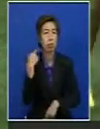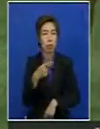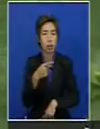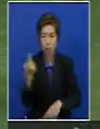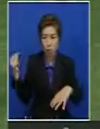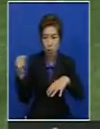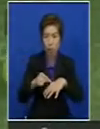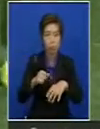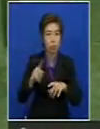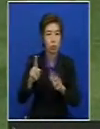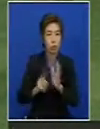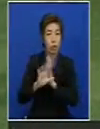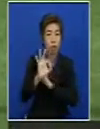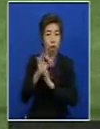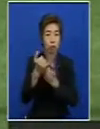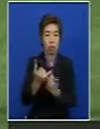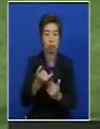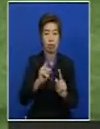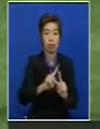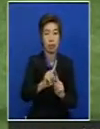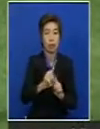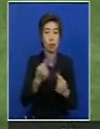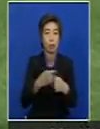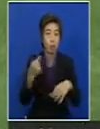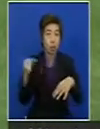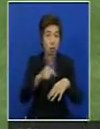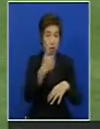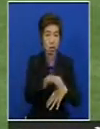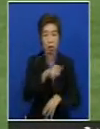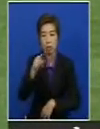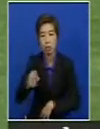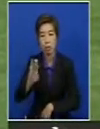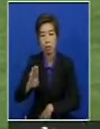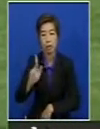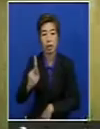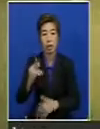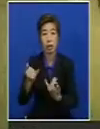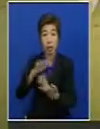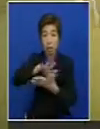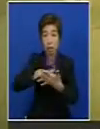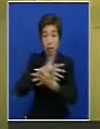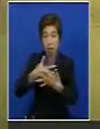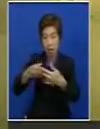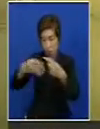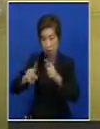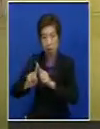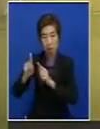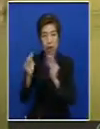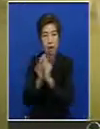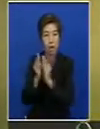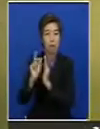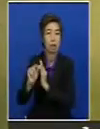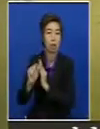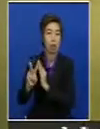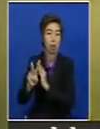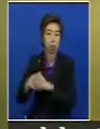ประตูนำโด่งเป็นดาวซัลโวอยู่ในขนาดนี้ฟังทีมเยือนกันบ้างครับแบงคอกนั้นตอนนี้เป็นจ่าฝูงของตารางมี22คะแนนถือว่าสม